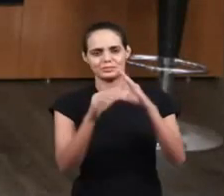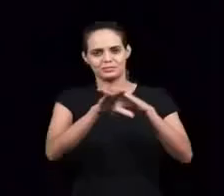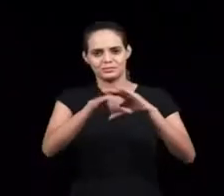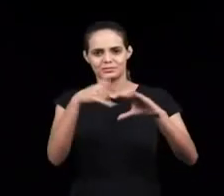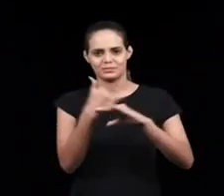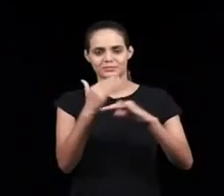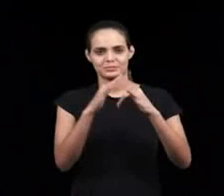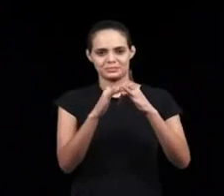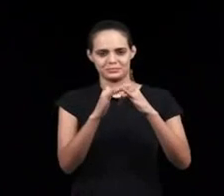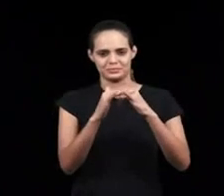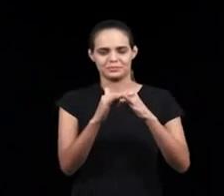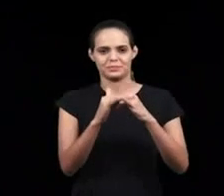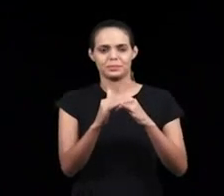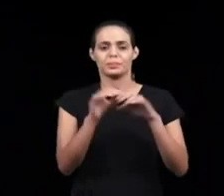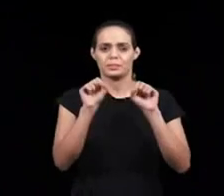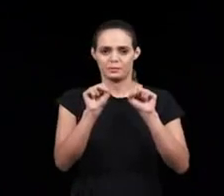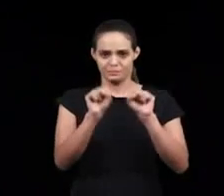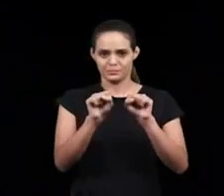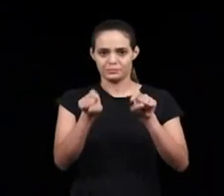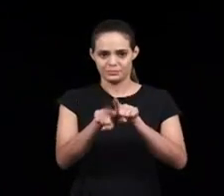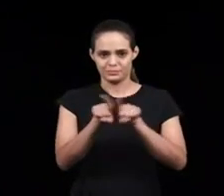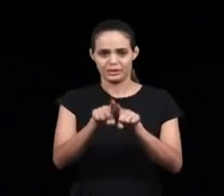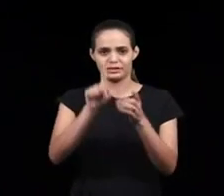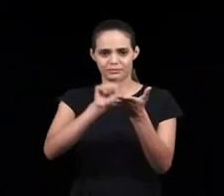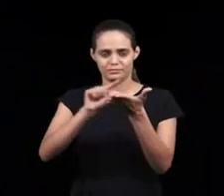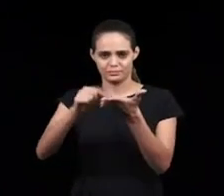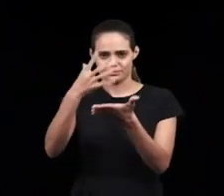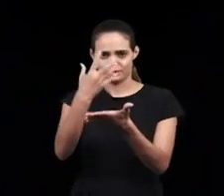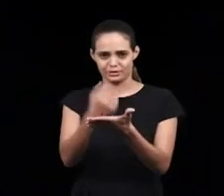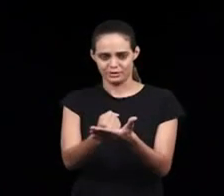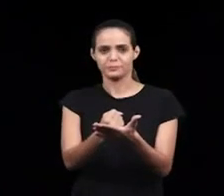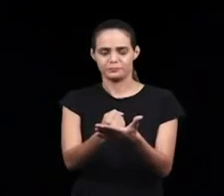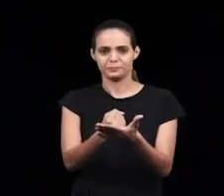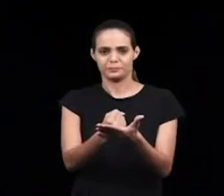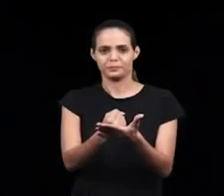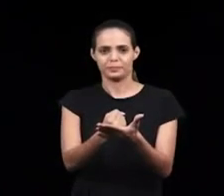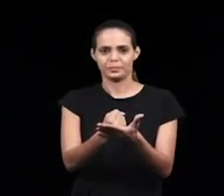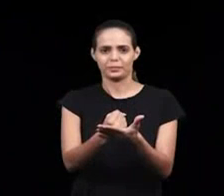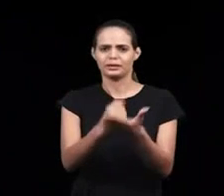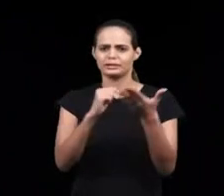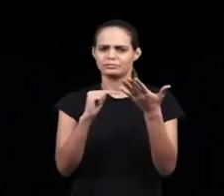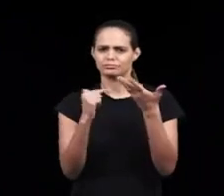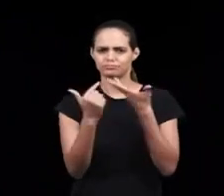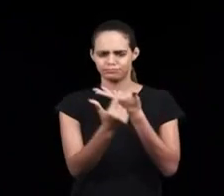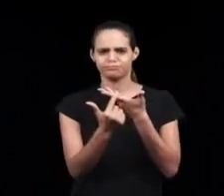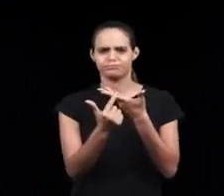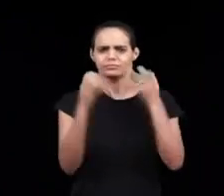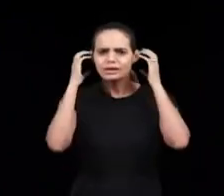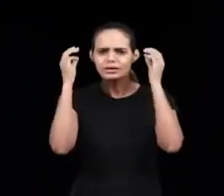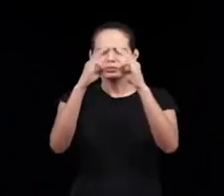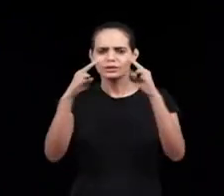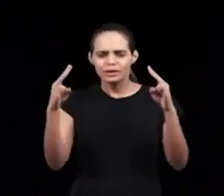diesem YouTube-Kanal ansehen. Sie können sich außerdem die App der christlichen Gemeinde Maranatha und die App des Radio Manaims